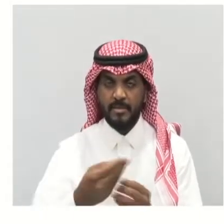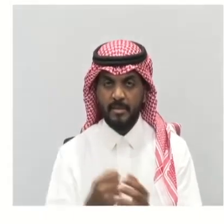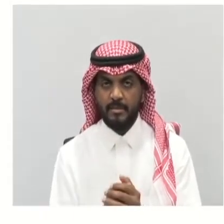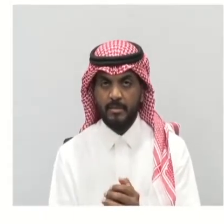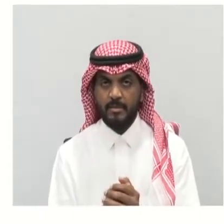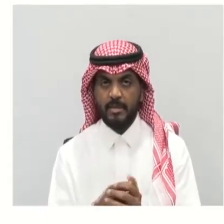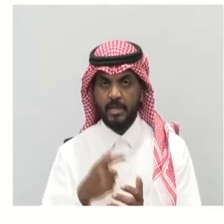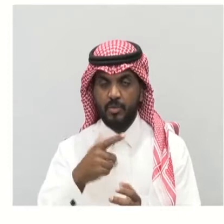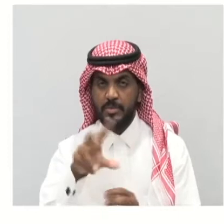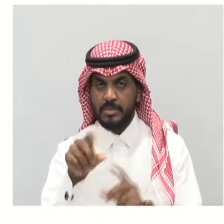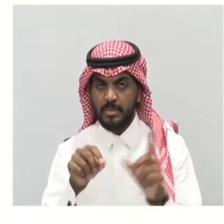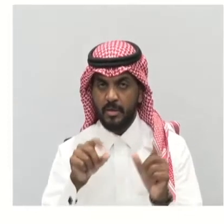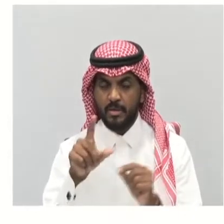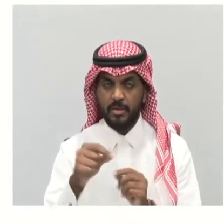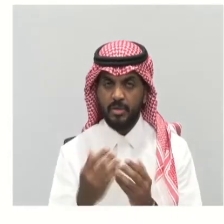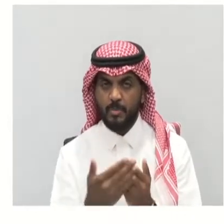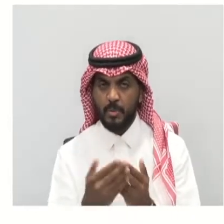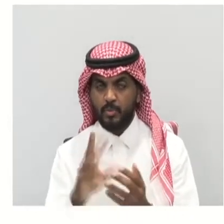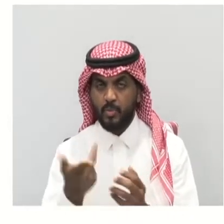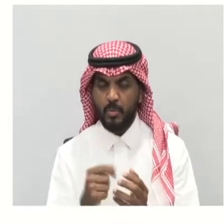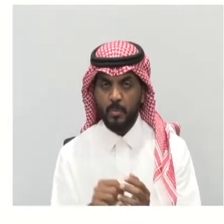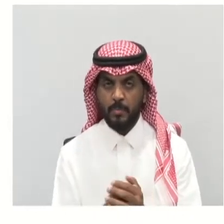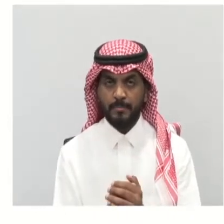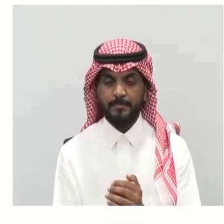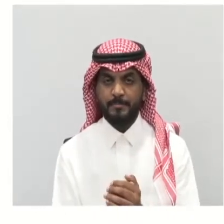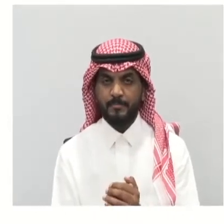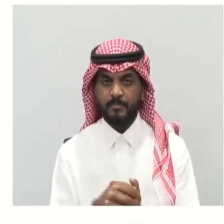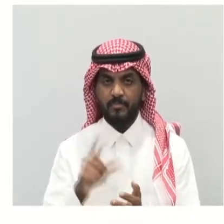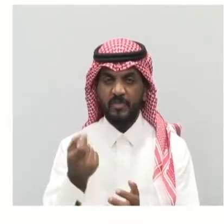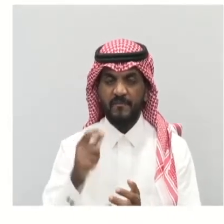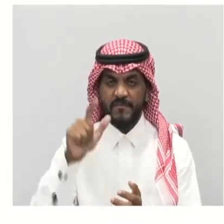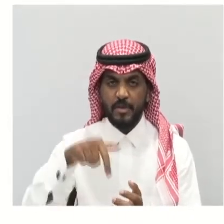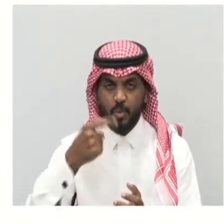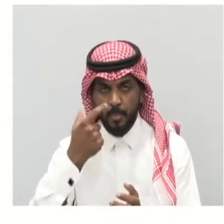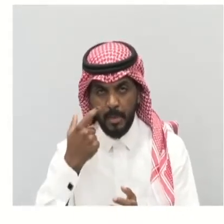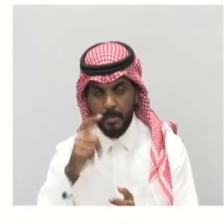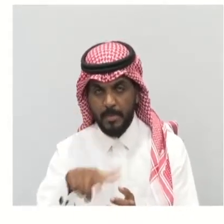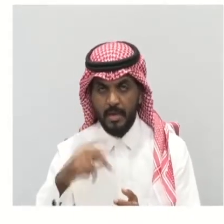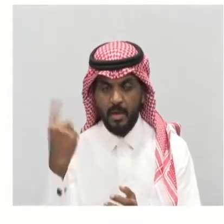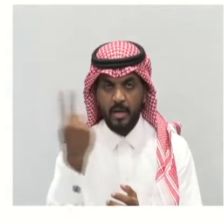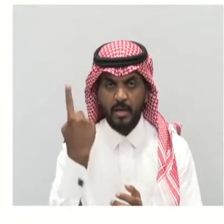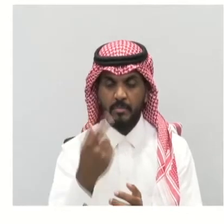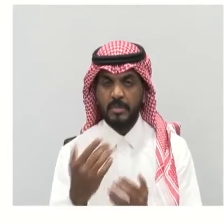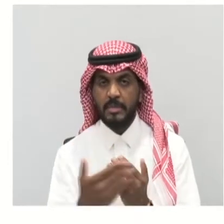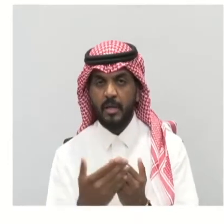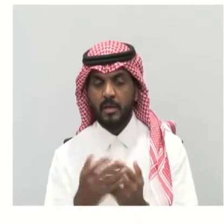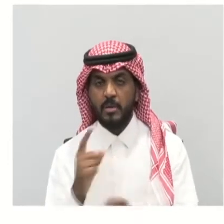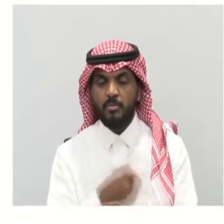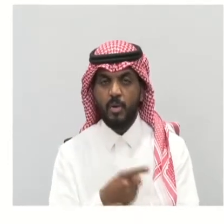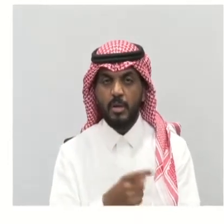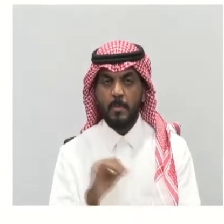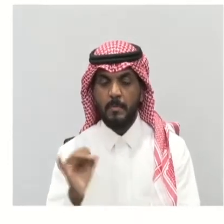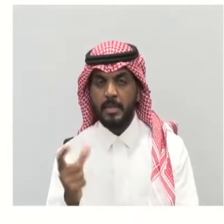نقوم باستخراج ما هو مطلوب مني. في يوم البيئة العالمي طلب المعلم